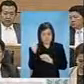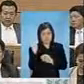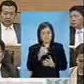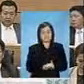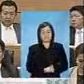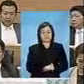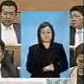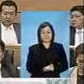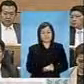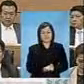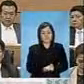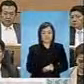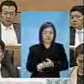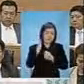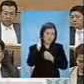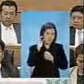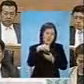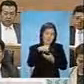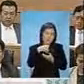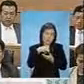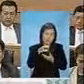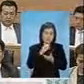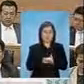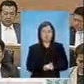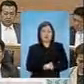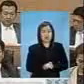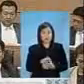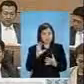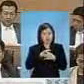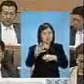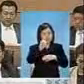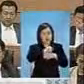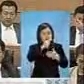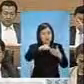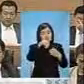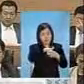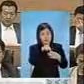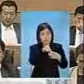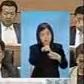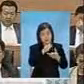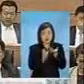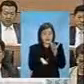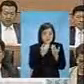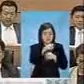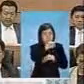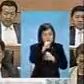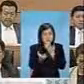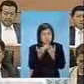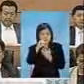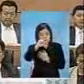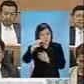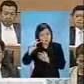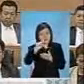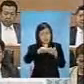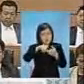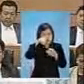พื่อนสมาชิกก็วิพากษ์วิจารณ์ว่าแล้วนักการเมืองที่มาจากการเลือกตั้งไม่ว่าจะเป็นสสไม่ว่าจะเป็นสวถ้า